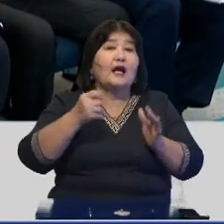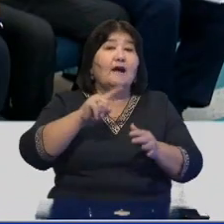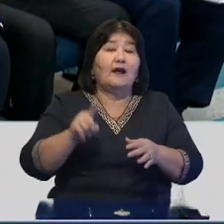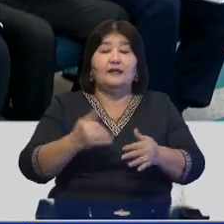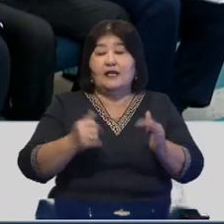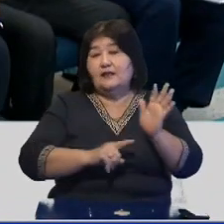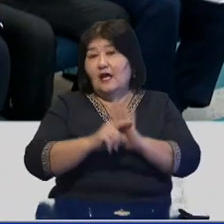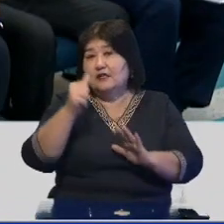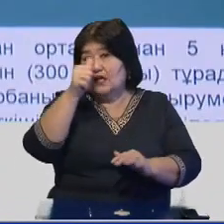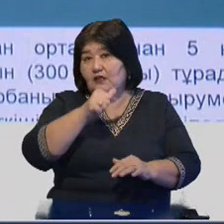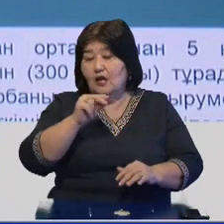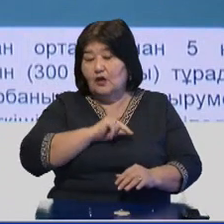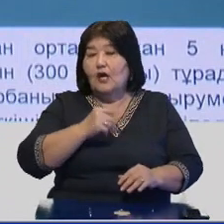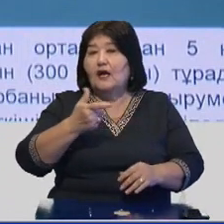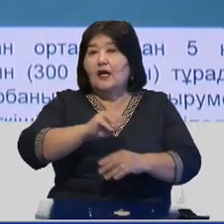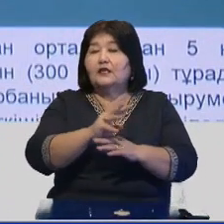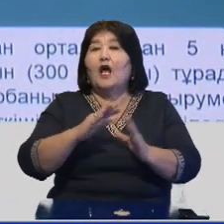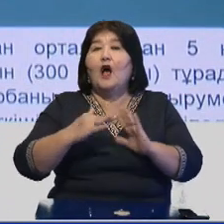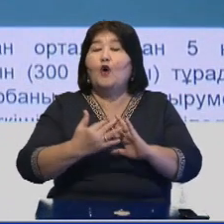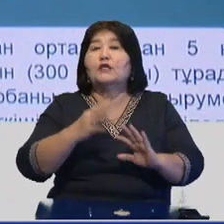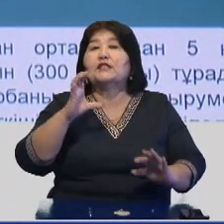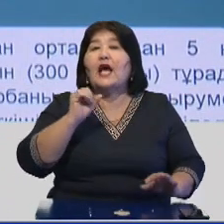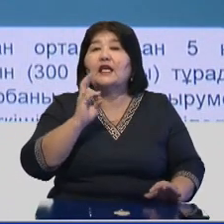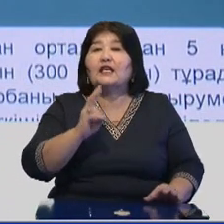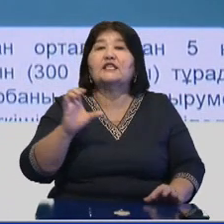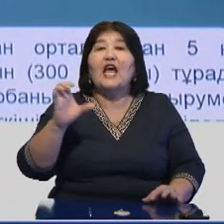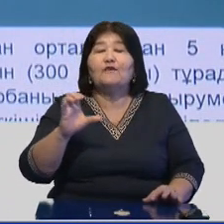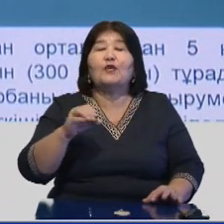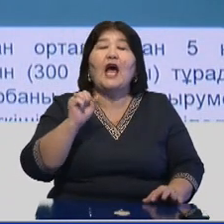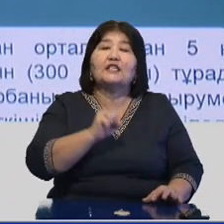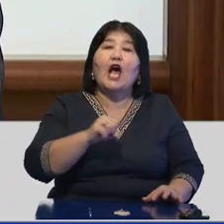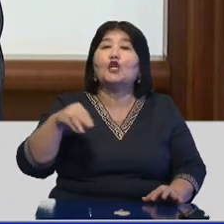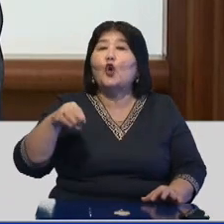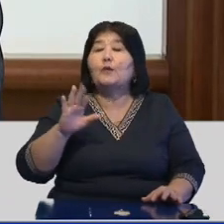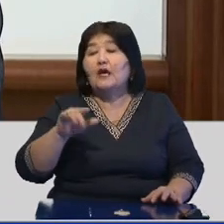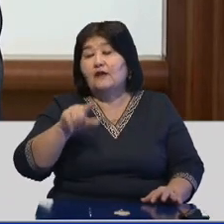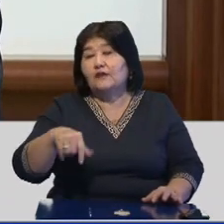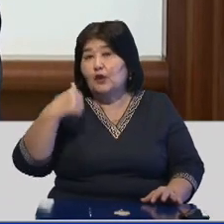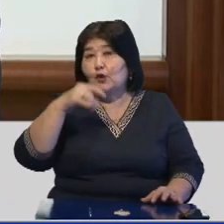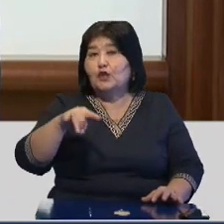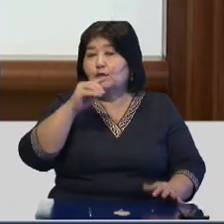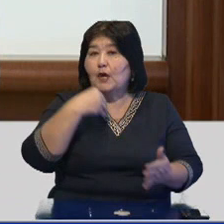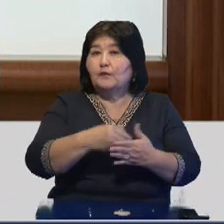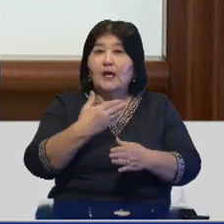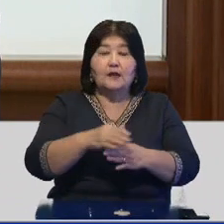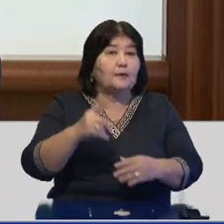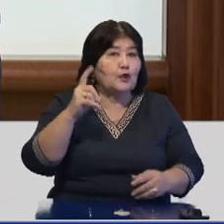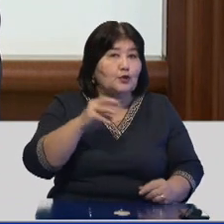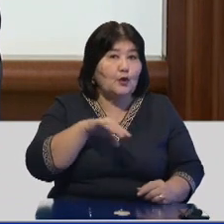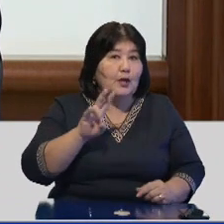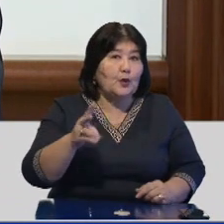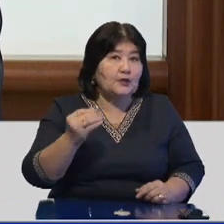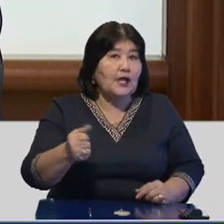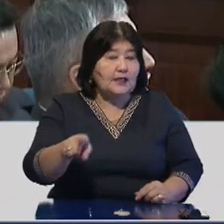году начаты работы по газификации воло сакин сейфу и Оскар тух Мамбетов в этом году из республиканского бюджета выделено 100 млн